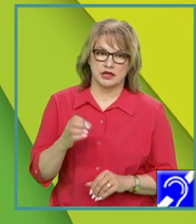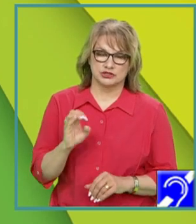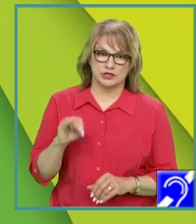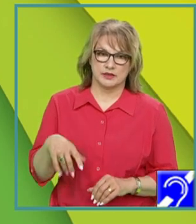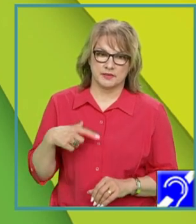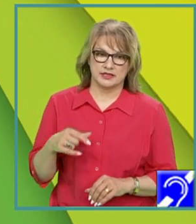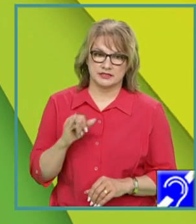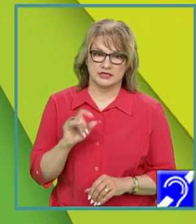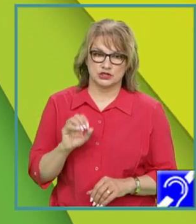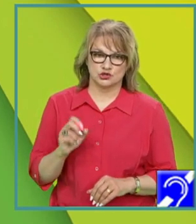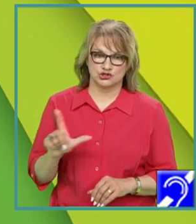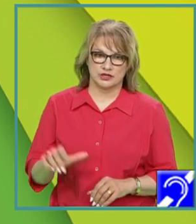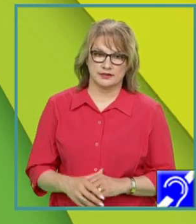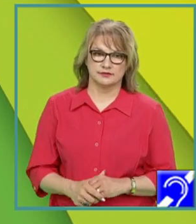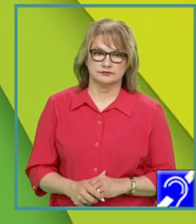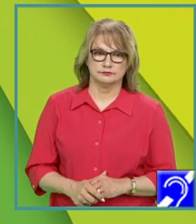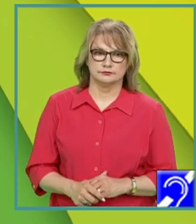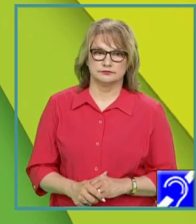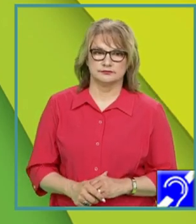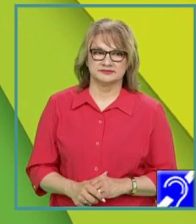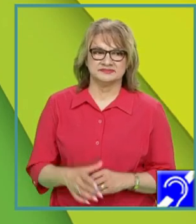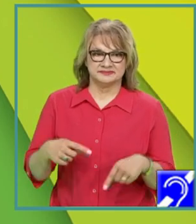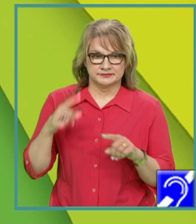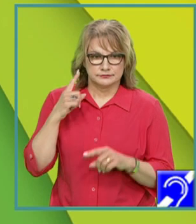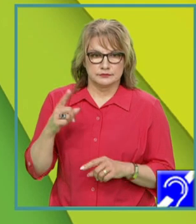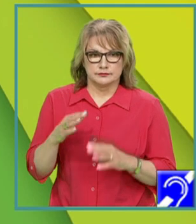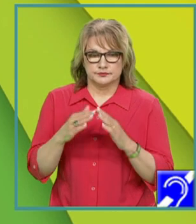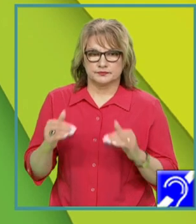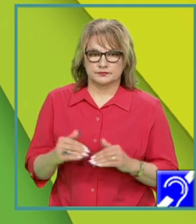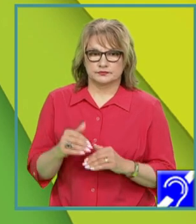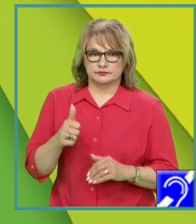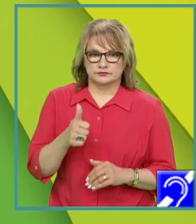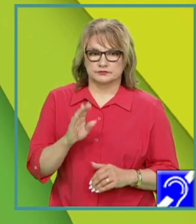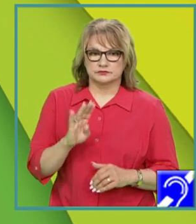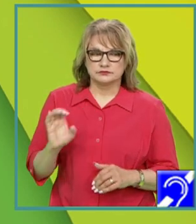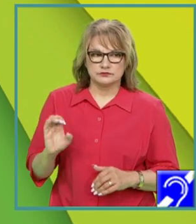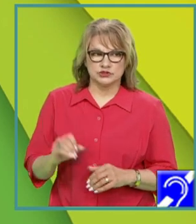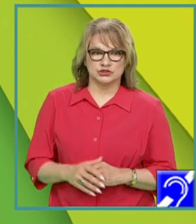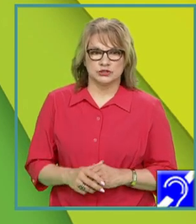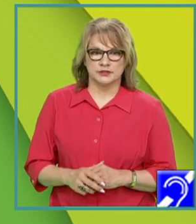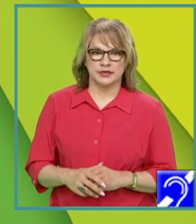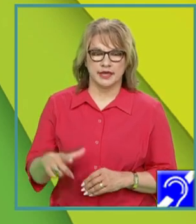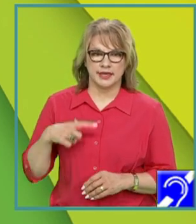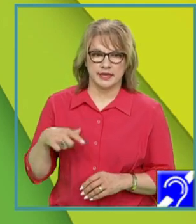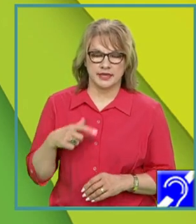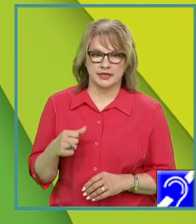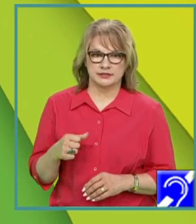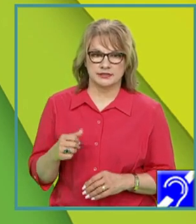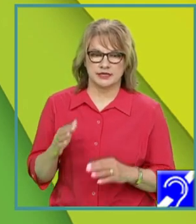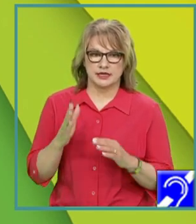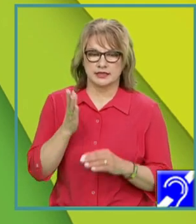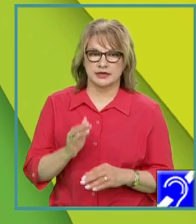isoscel știind că triunghiul ABC este dreptunghic